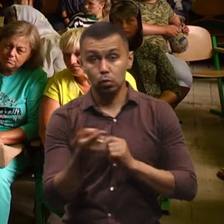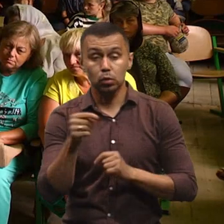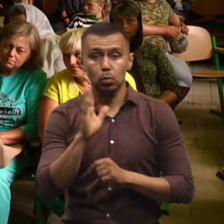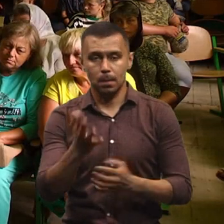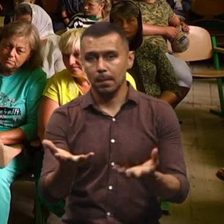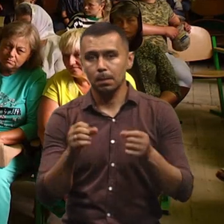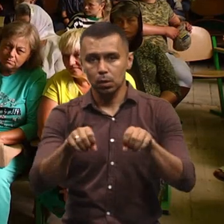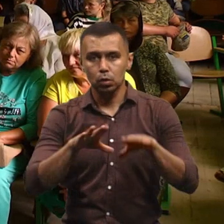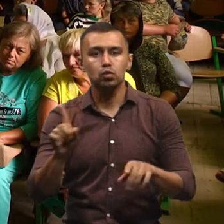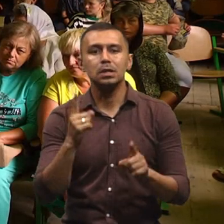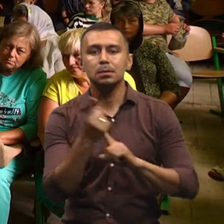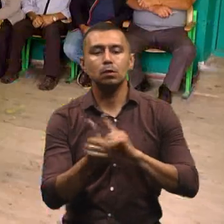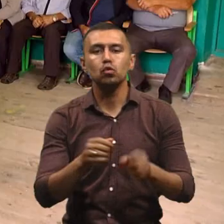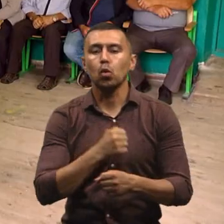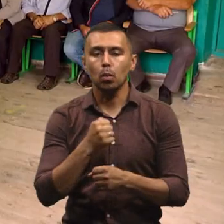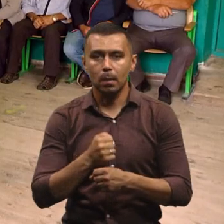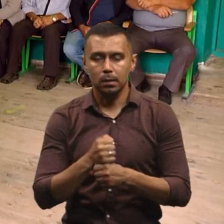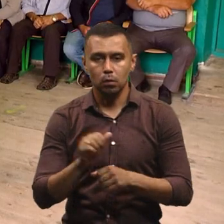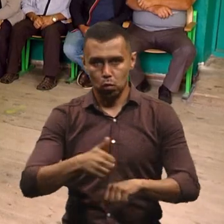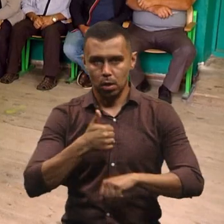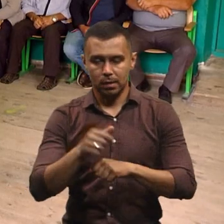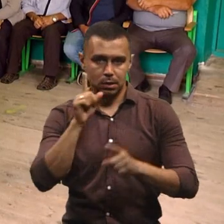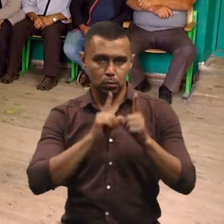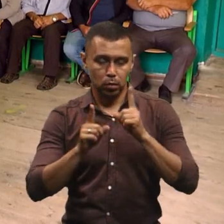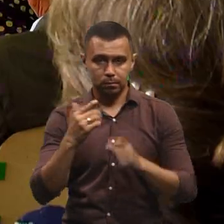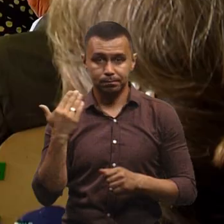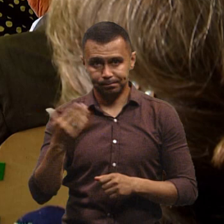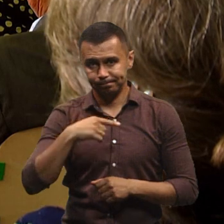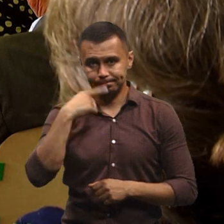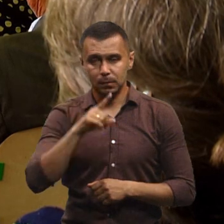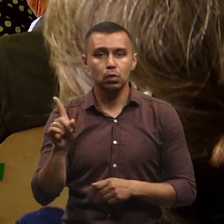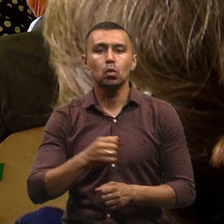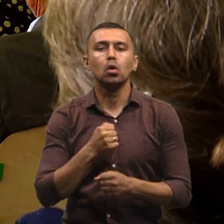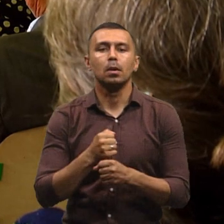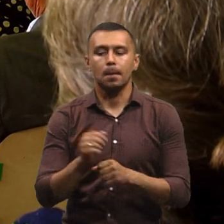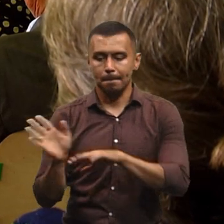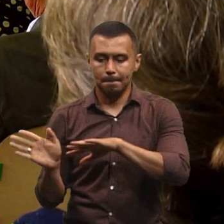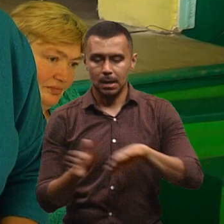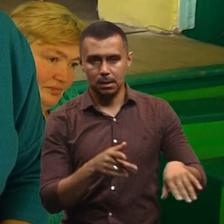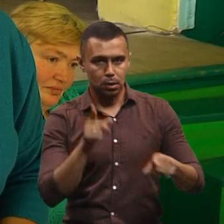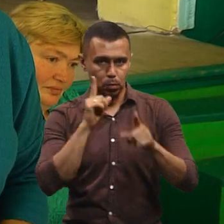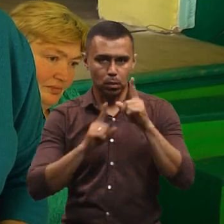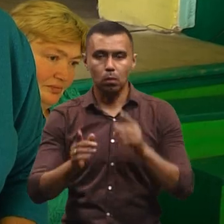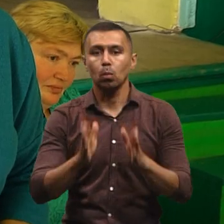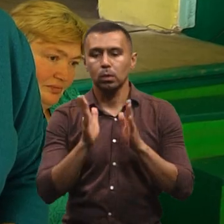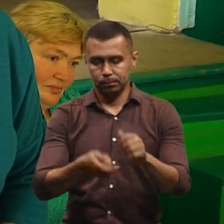приймати рішення що змінювати що робити голова Зборів Ніна що робитиме після